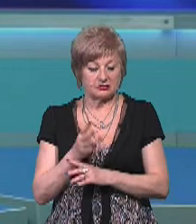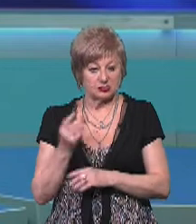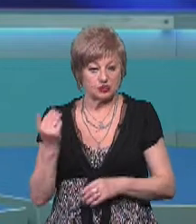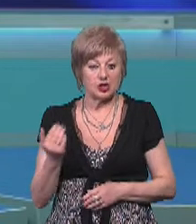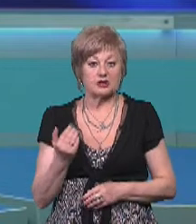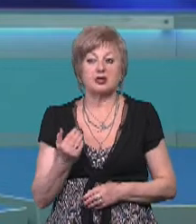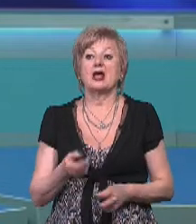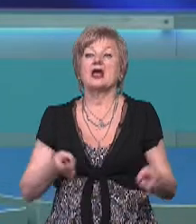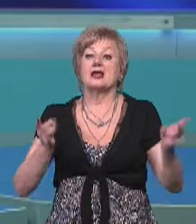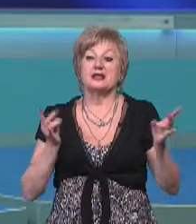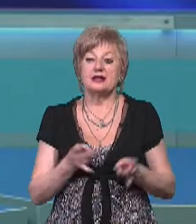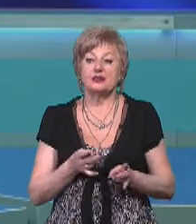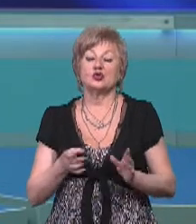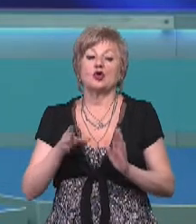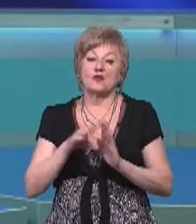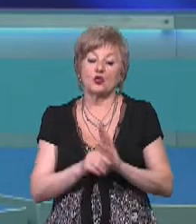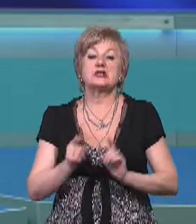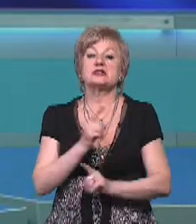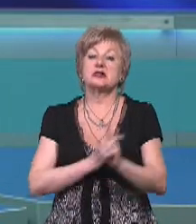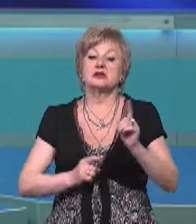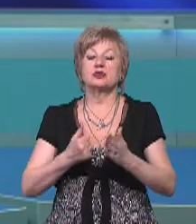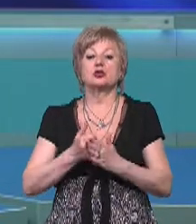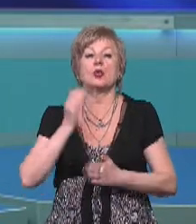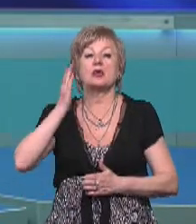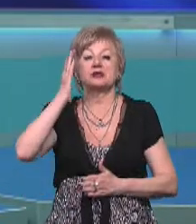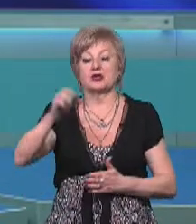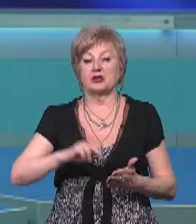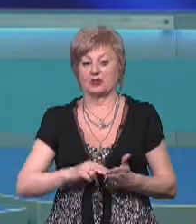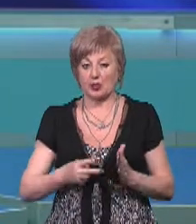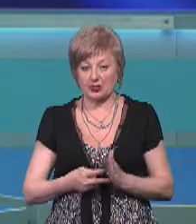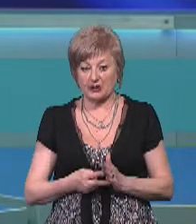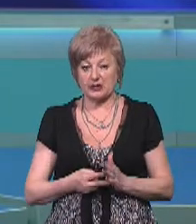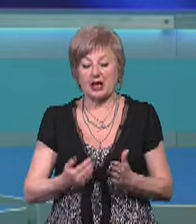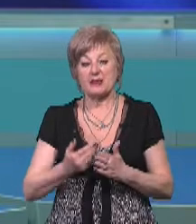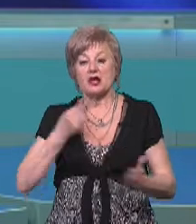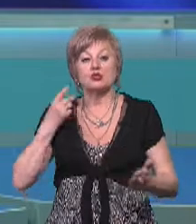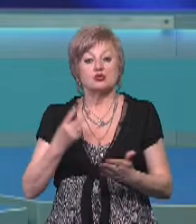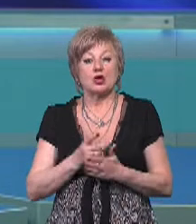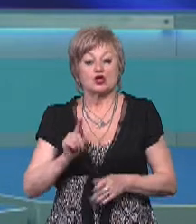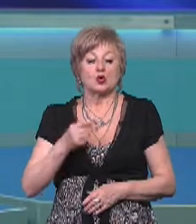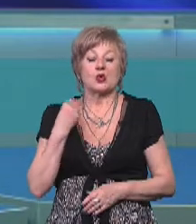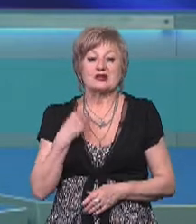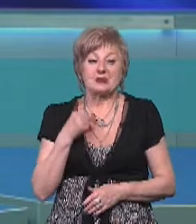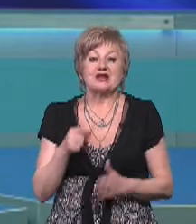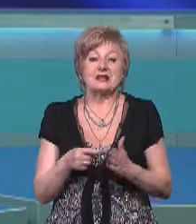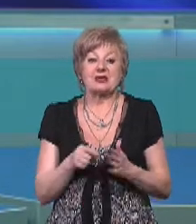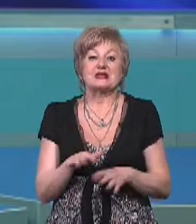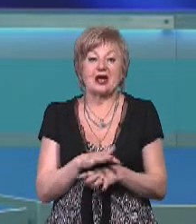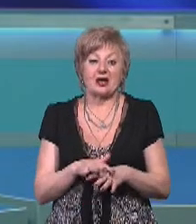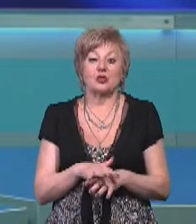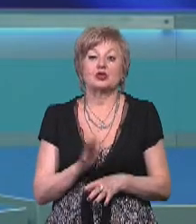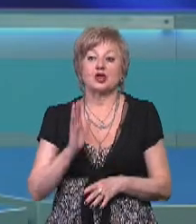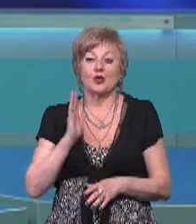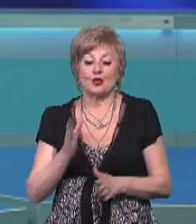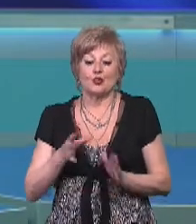експертам, необхідно вносити зміни до перспективного плану, передбачити, що саме Запорізька міська громада буде